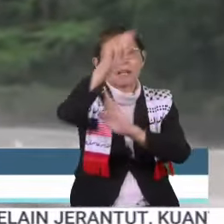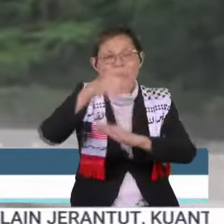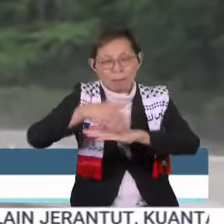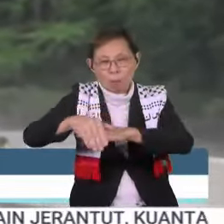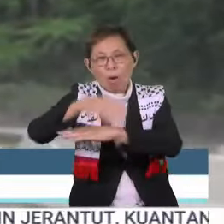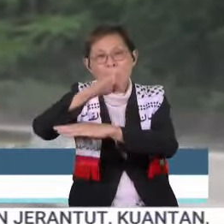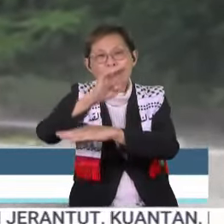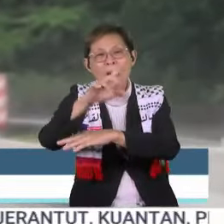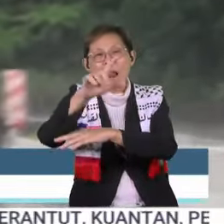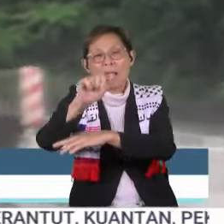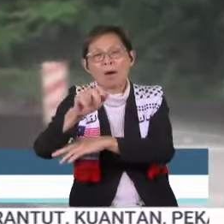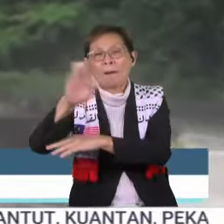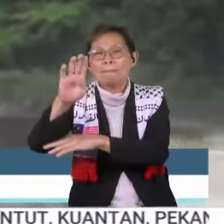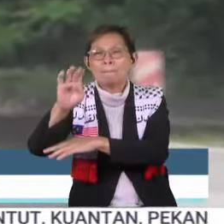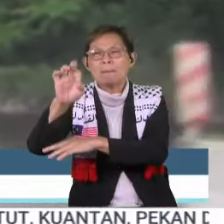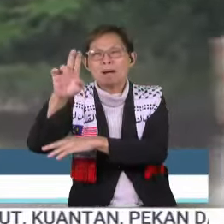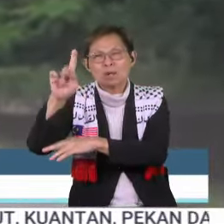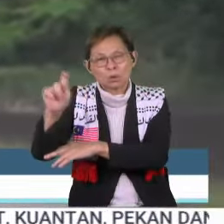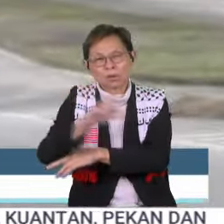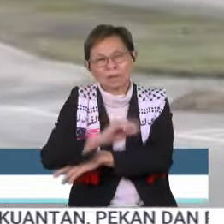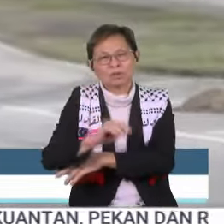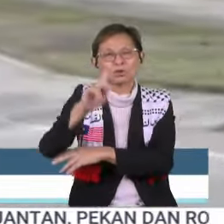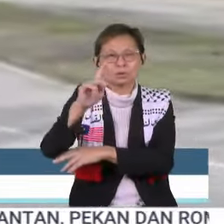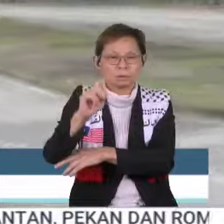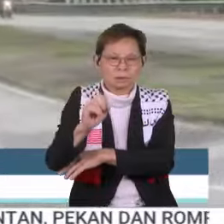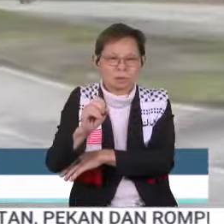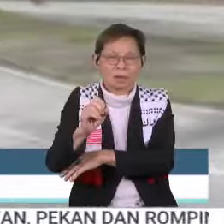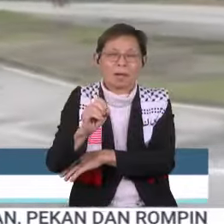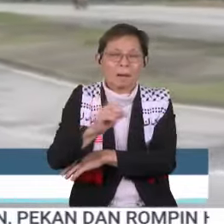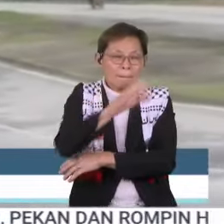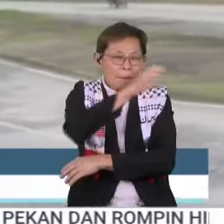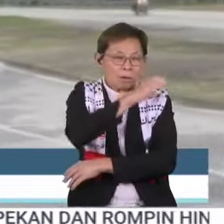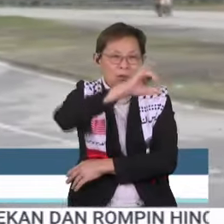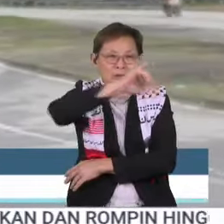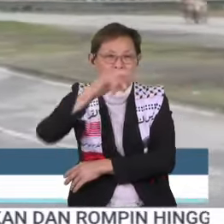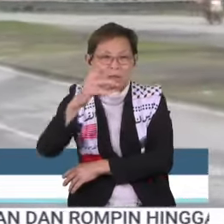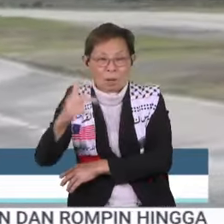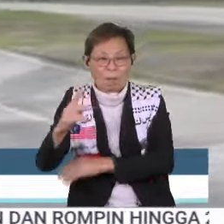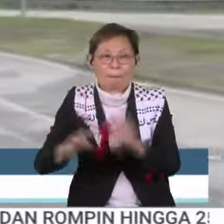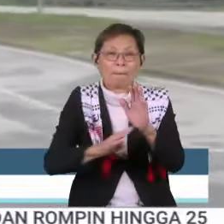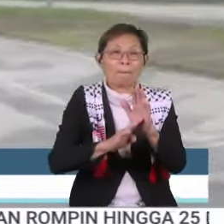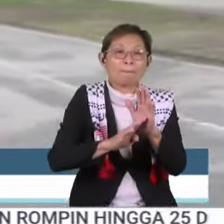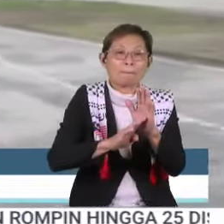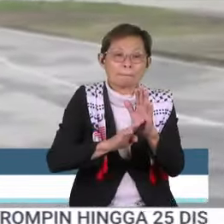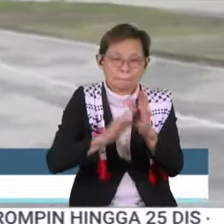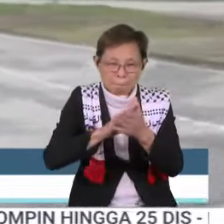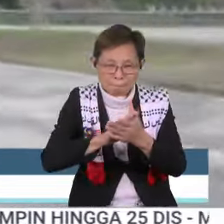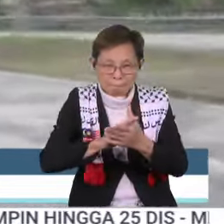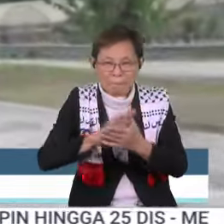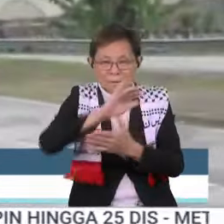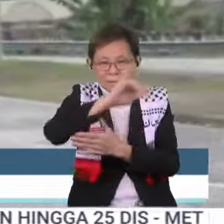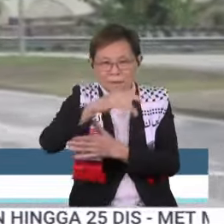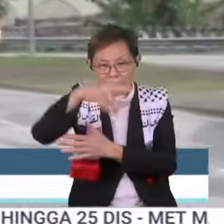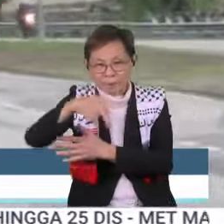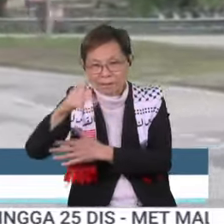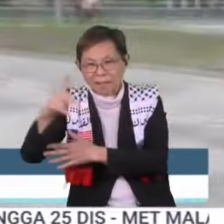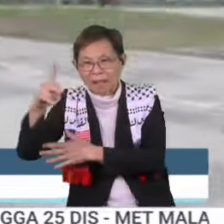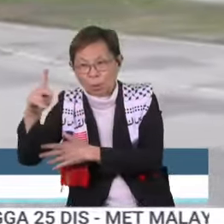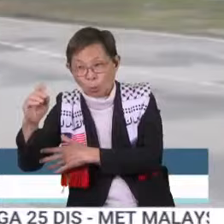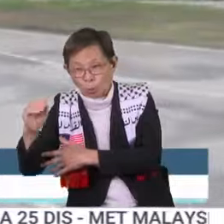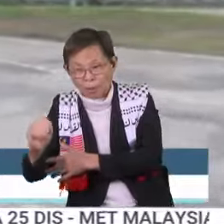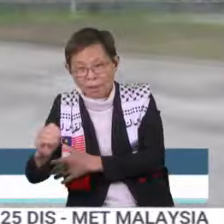Blau, Pos Brok, Pos Hendrop dan Pos Tuel. Pengerusi Jawatan Kuasa Pembangunan Keselamatan Kampung Orang Asli